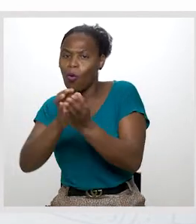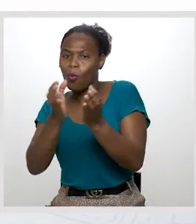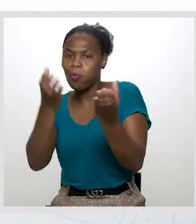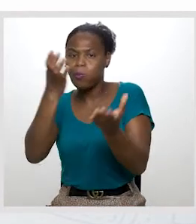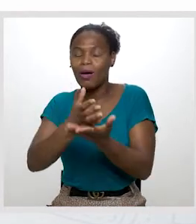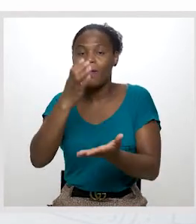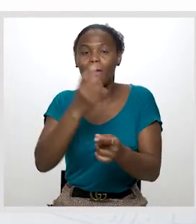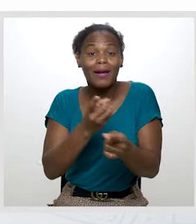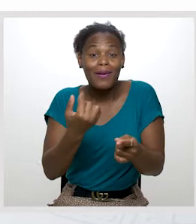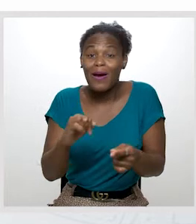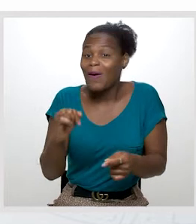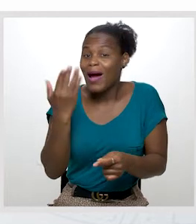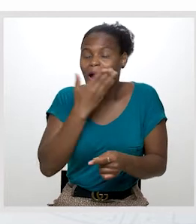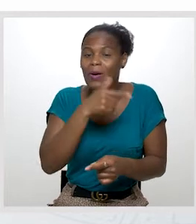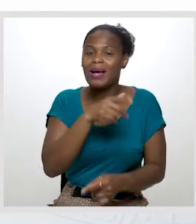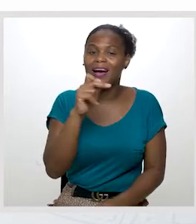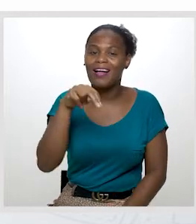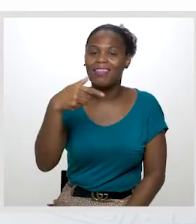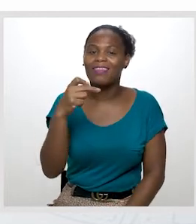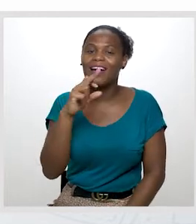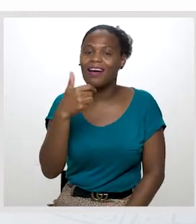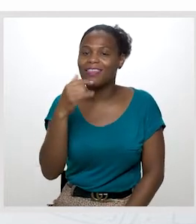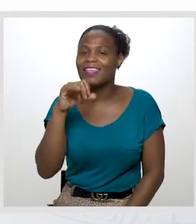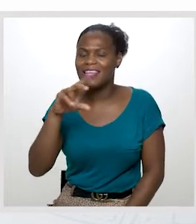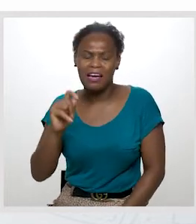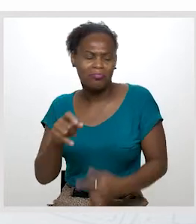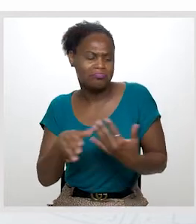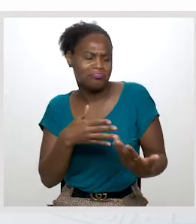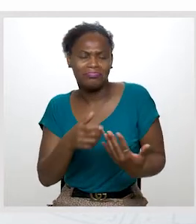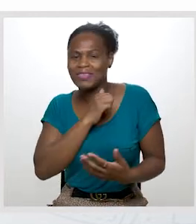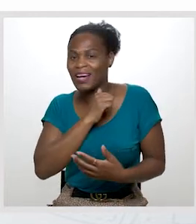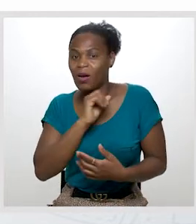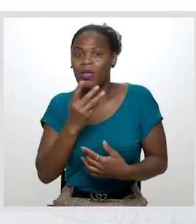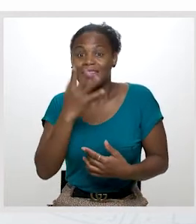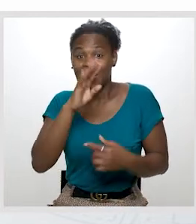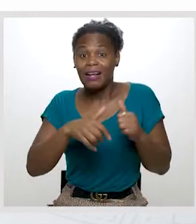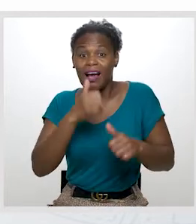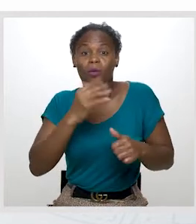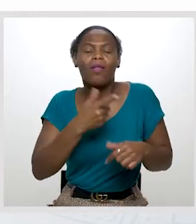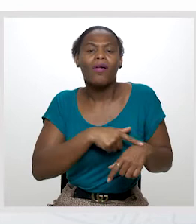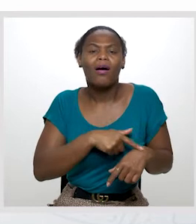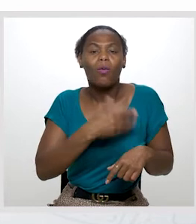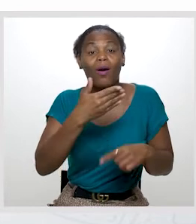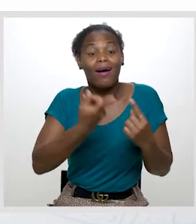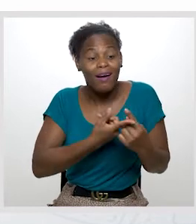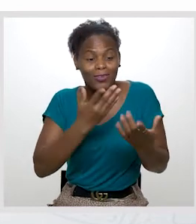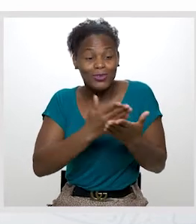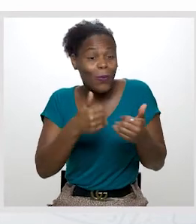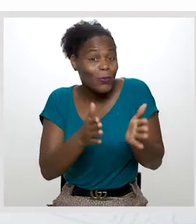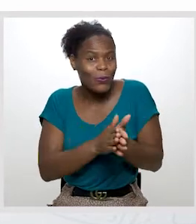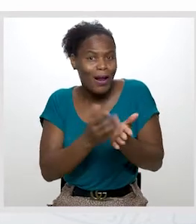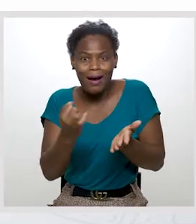pas des cours en Antarctique, dans un igloo? N'importe quoi. Si on gagne, on part combien de temps? Une année